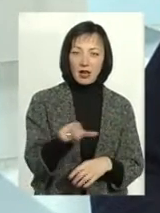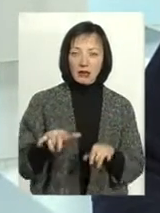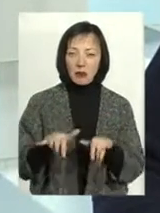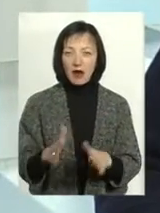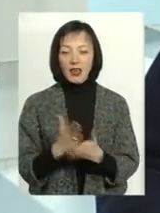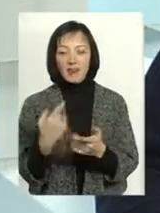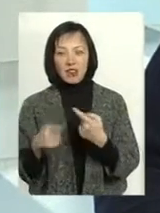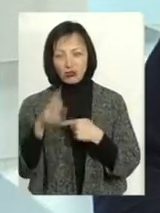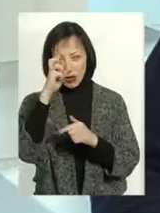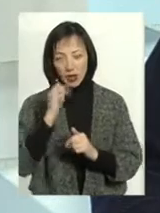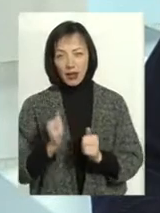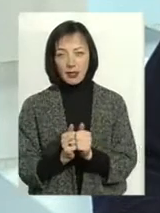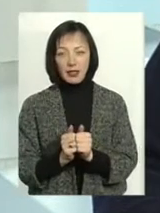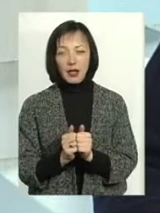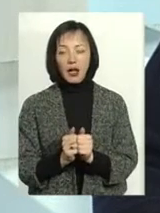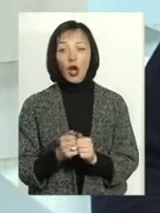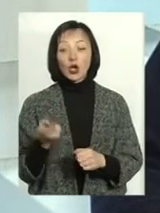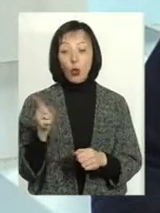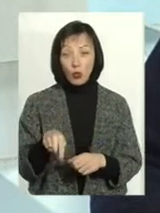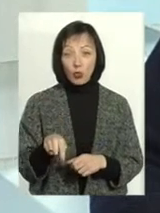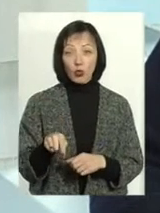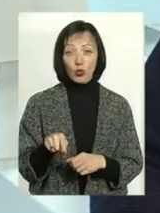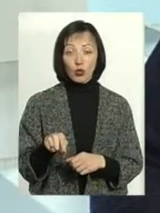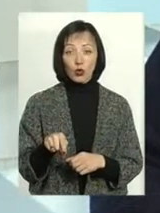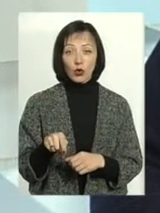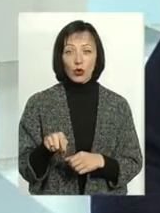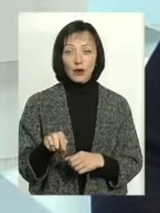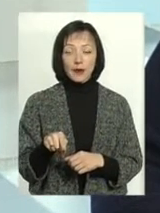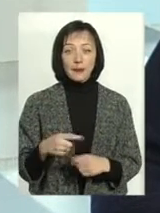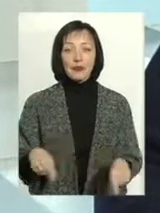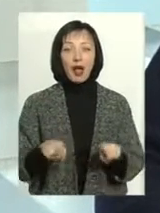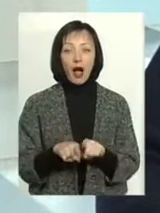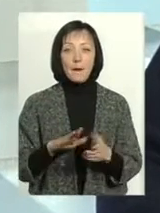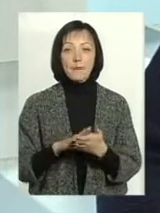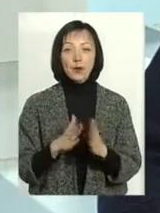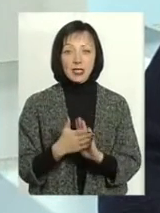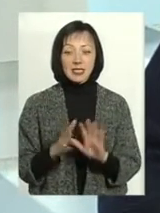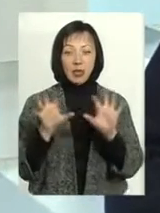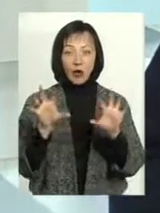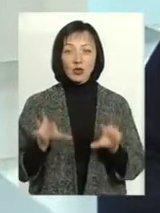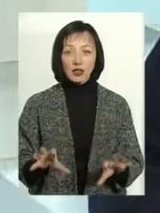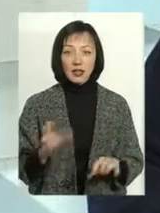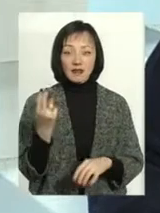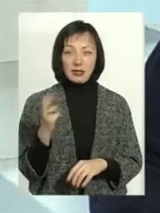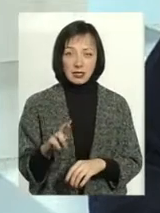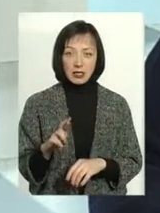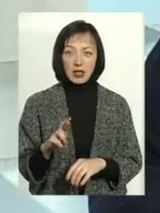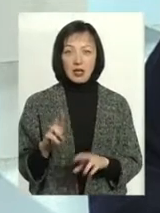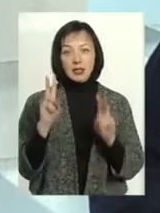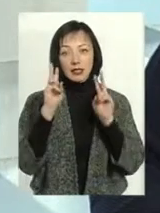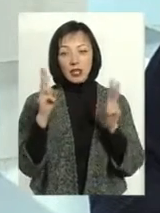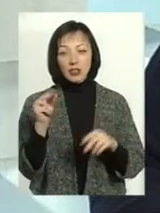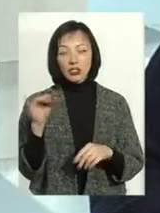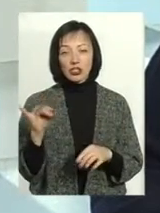інших країнах. Тому і така позиція законодавця, не значить, що це треба було робити на